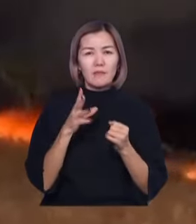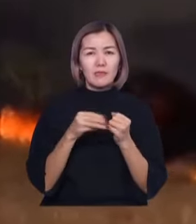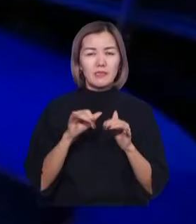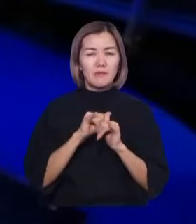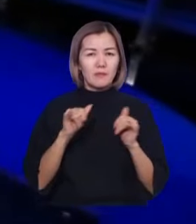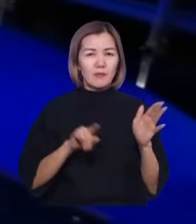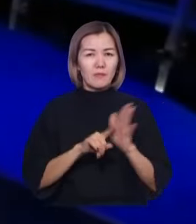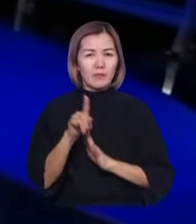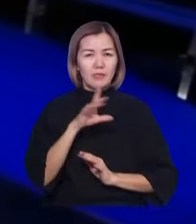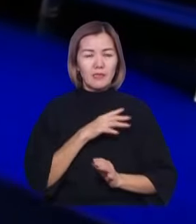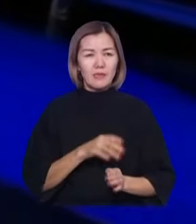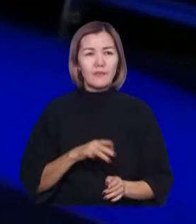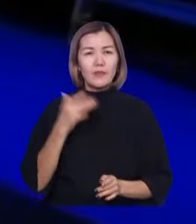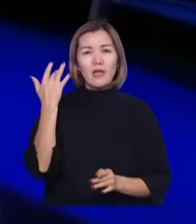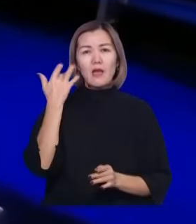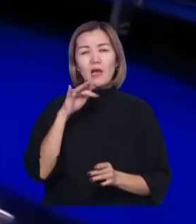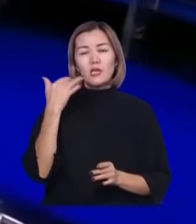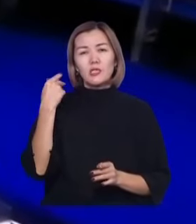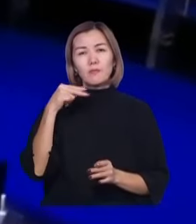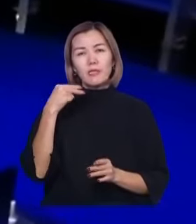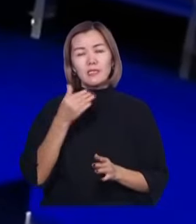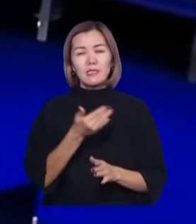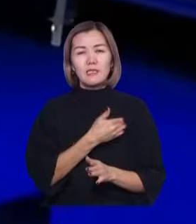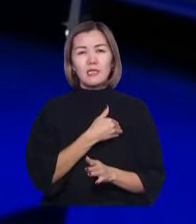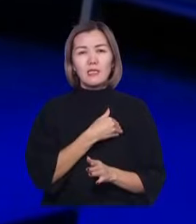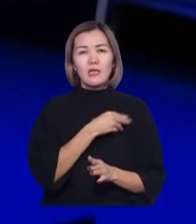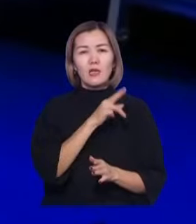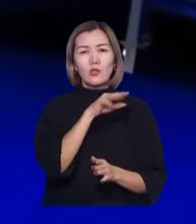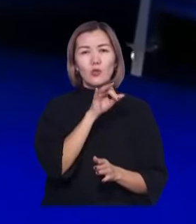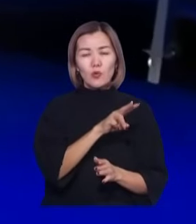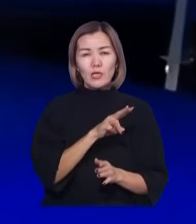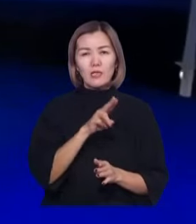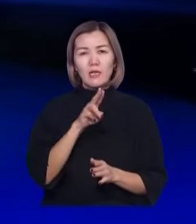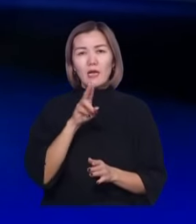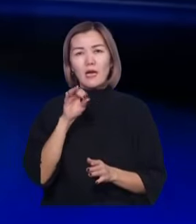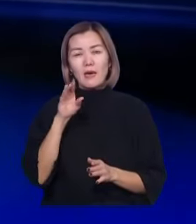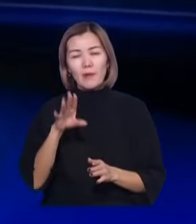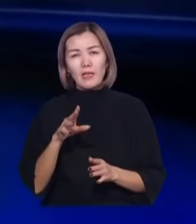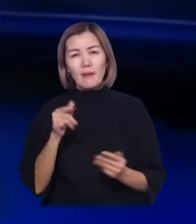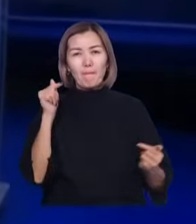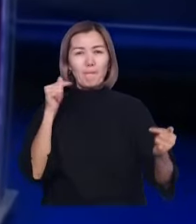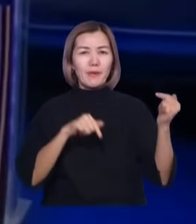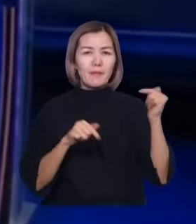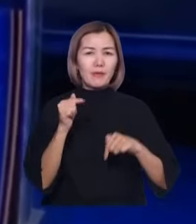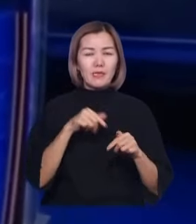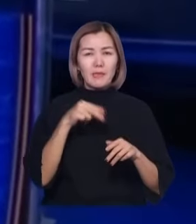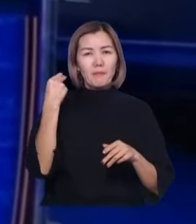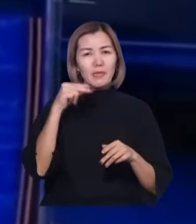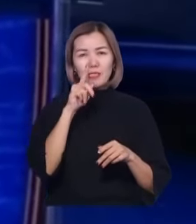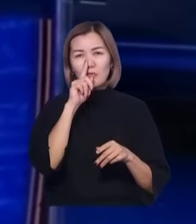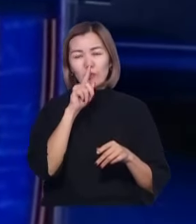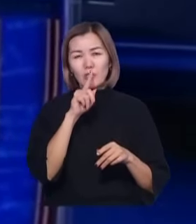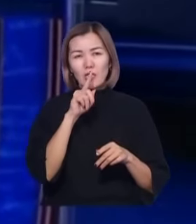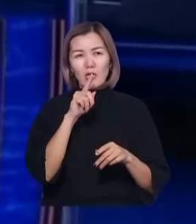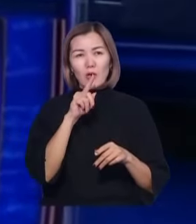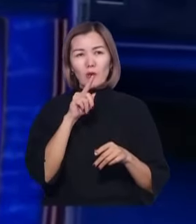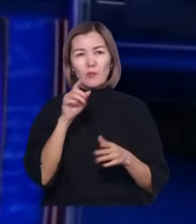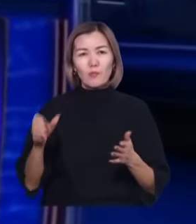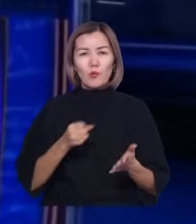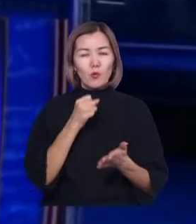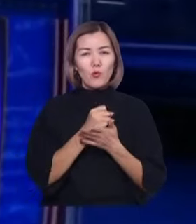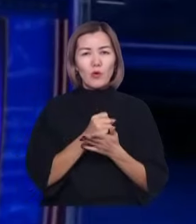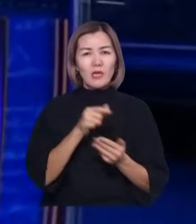жатыр. АҚШ президенттігіне үміткерлер Дональд Трамп пен Камала Харрис бір-бірін АҚШ президенті болуға лайықты емес деп мәлімдеді.